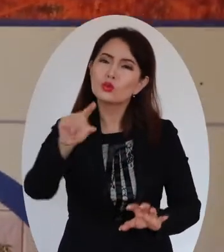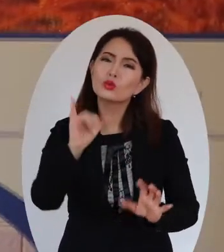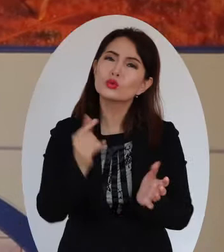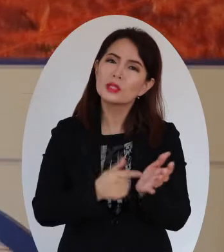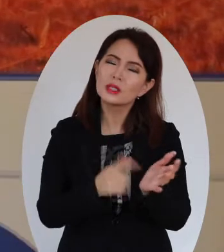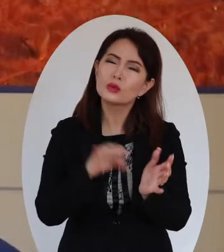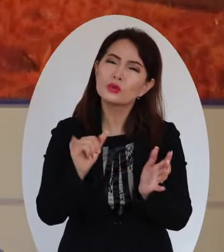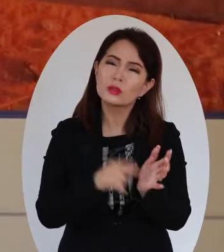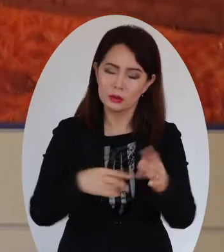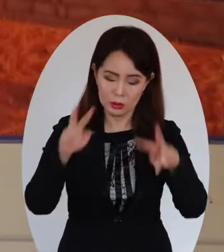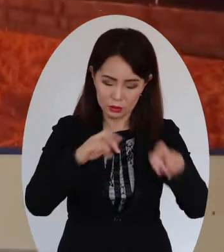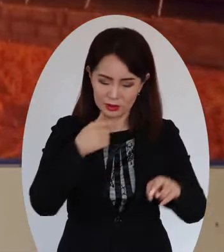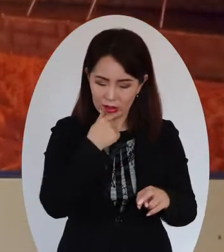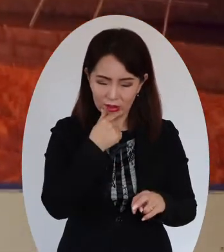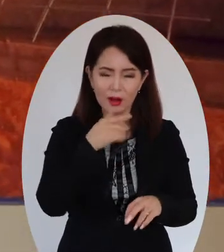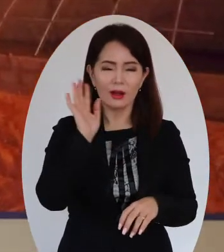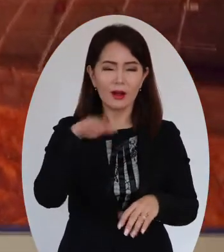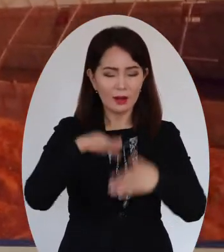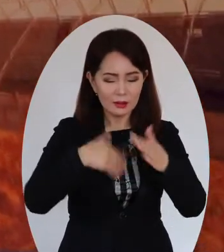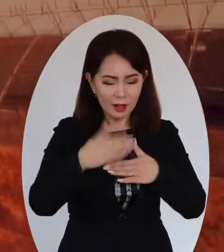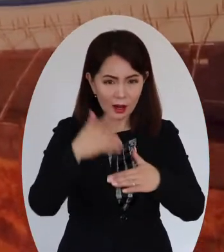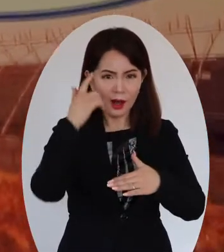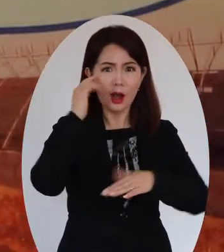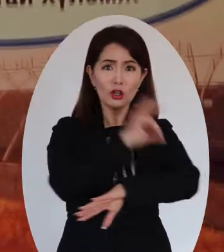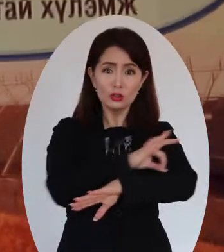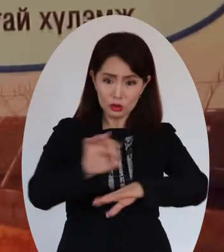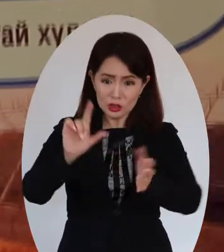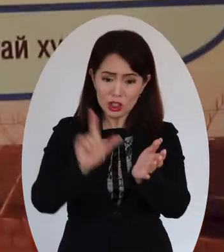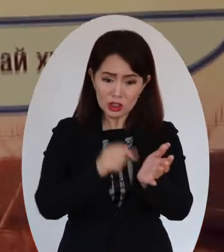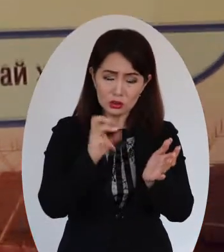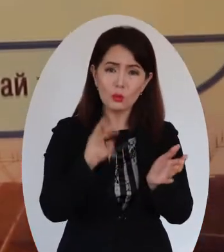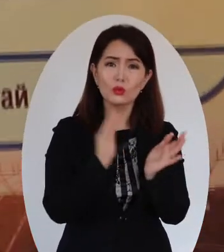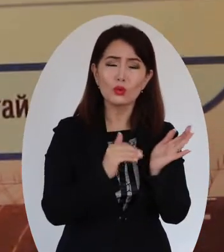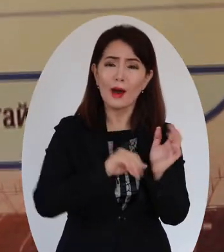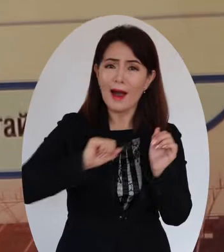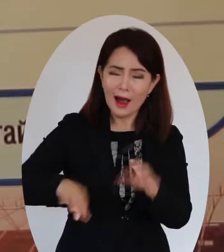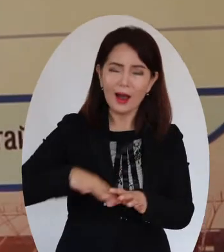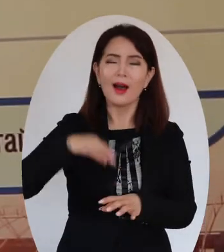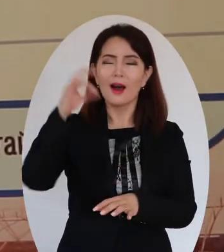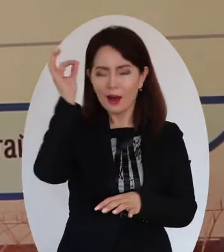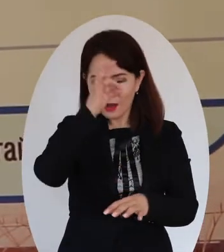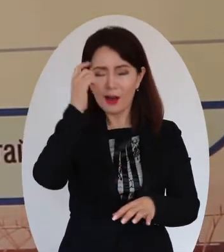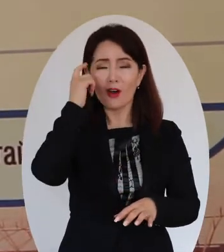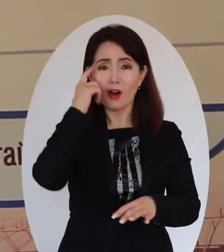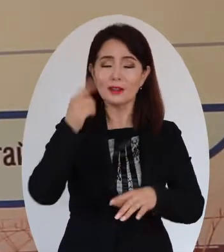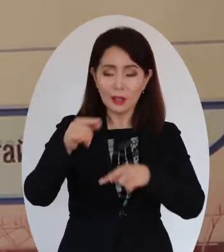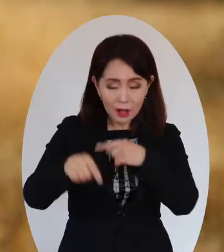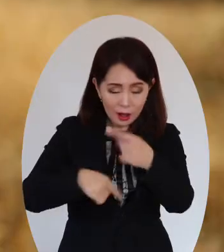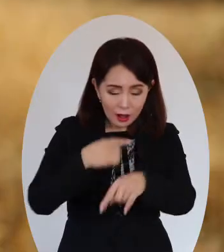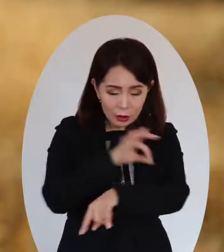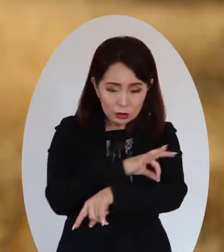судалж чадаагүй байсан л та. Нээрээ энэ төсөл дээр шаардлагатай юм би бас орхигдуулсан юм байна шүү дээ. Тэгээд тэн дээрээс анх төслөвчд